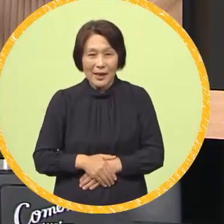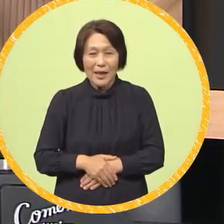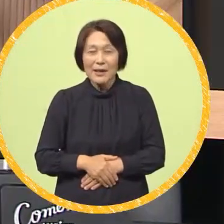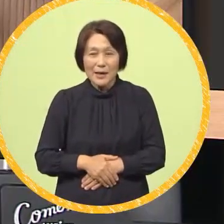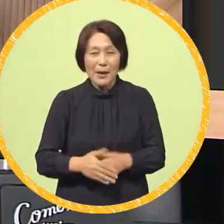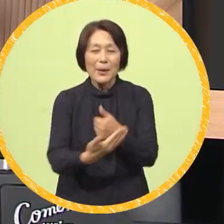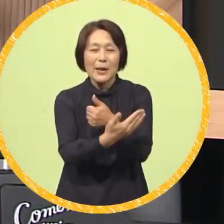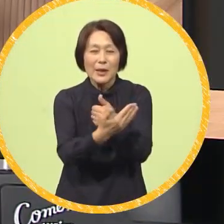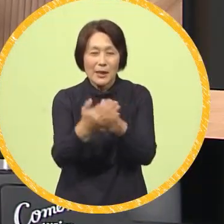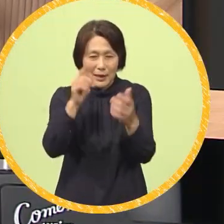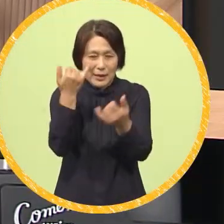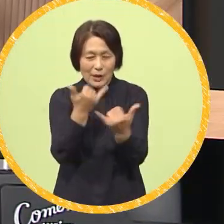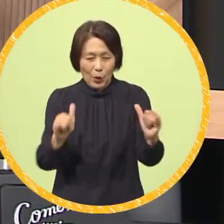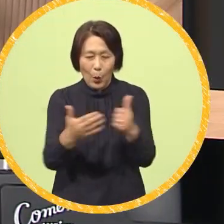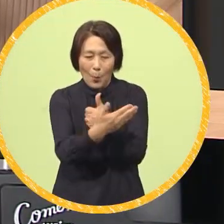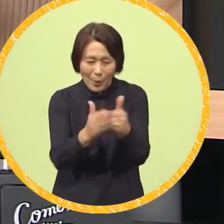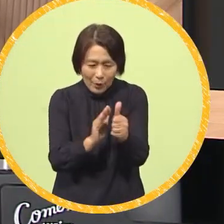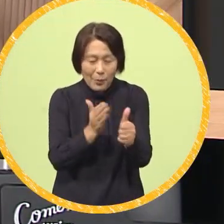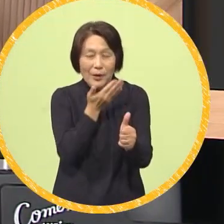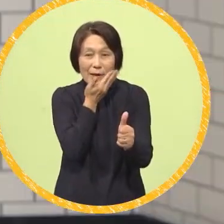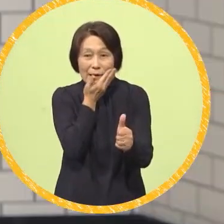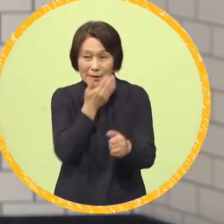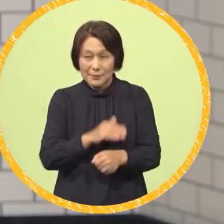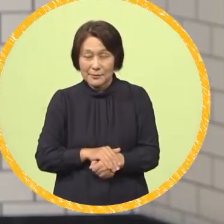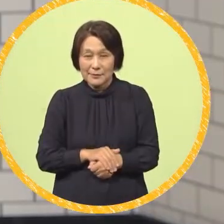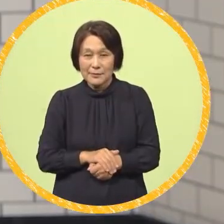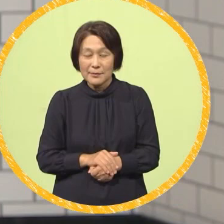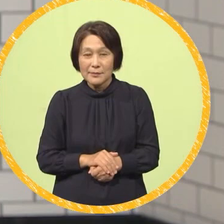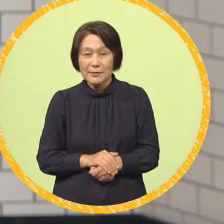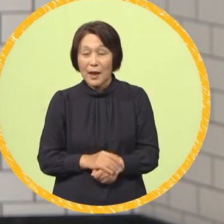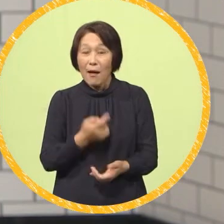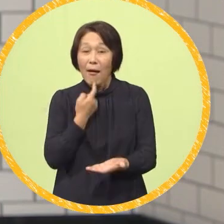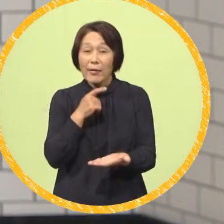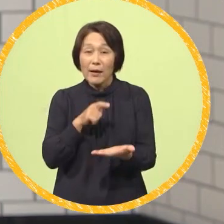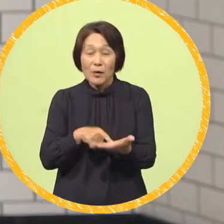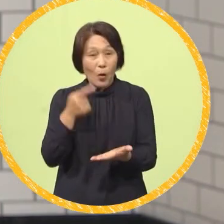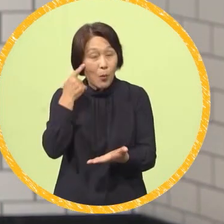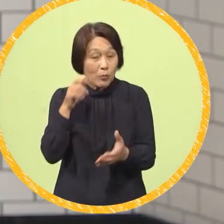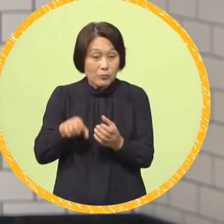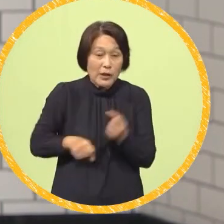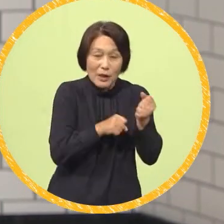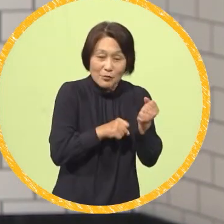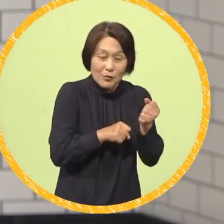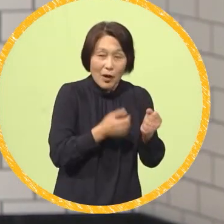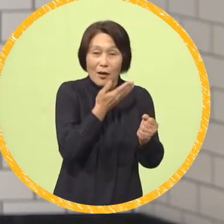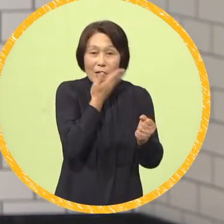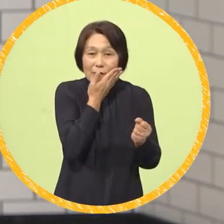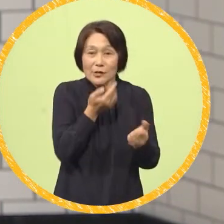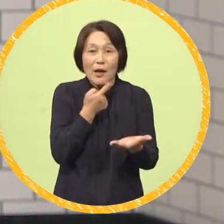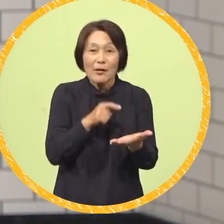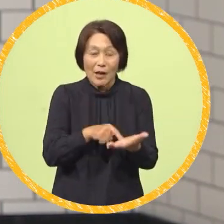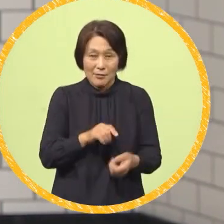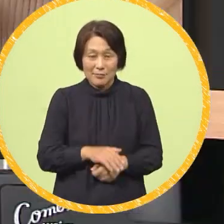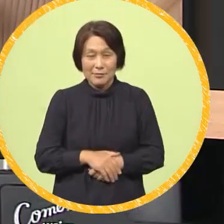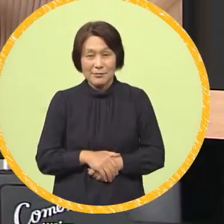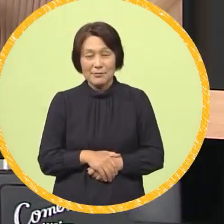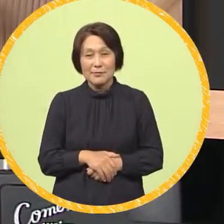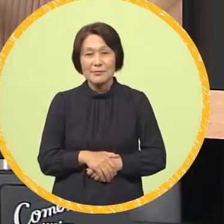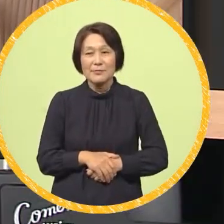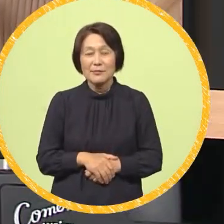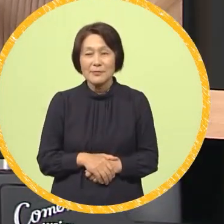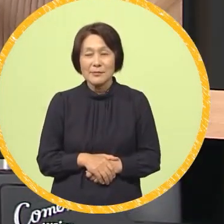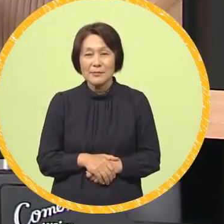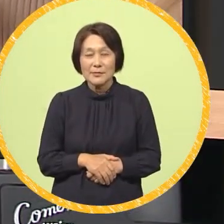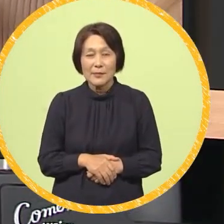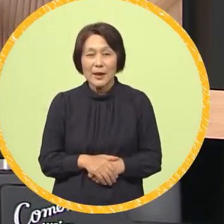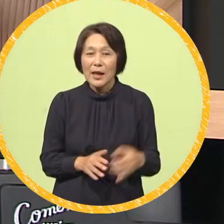ってことですね。 でもあれ一番やりやすいかなって思いました、最後のもう逃げちゃう って。 その場を立ち去るっていうのはね、あのほ